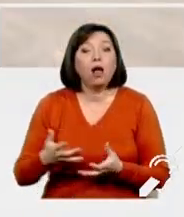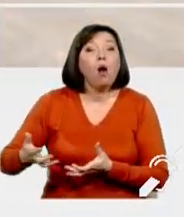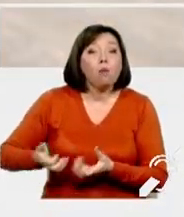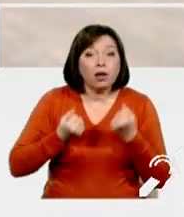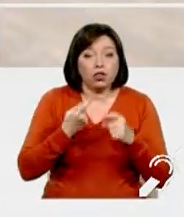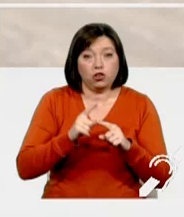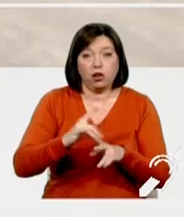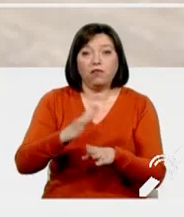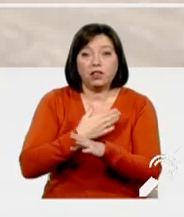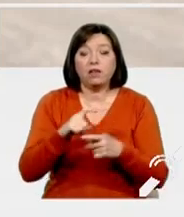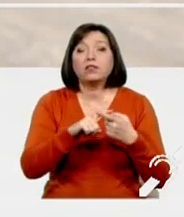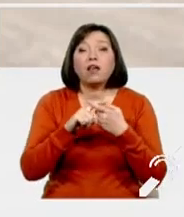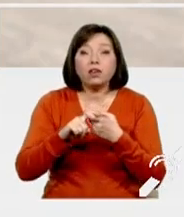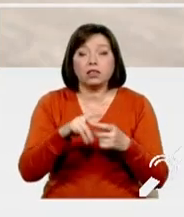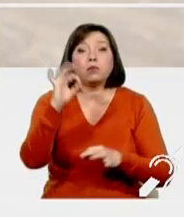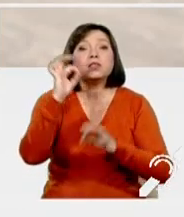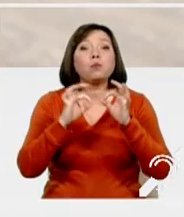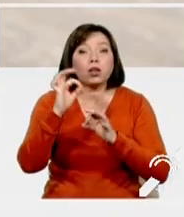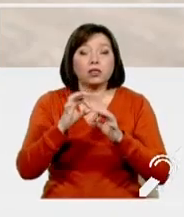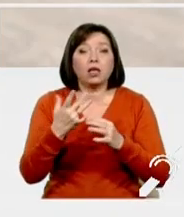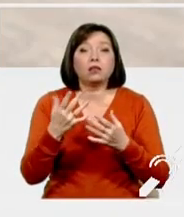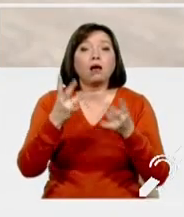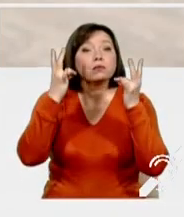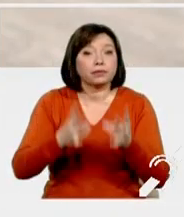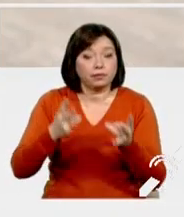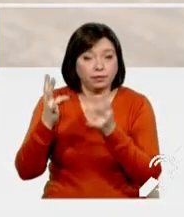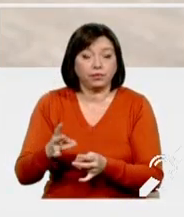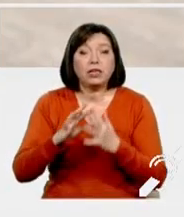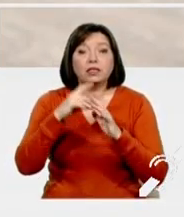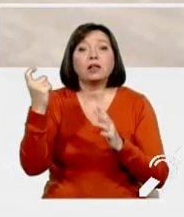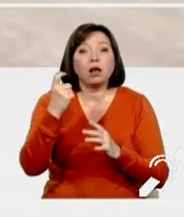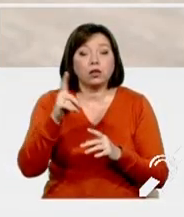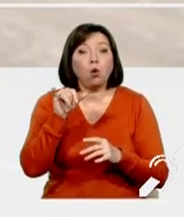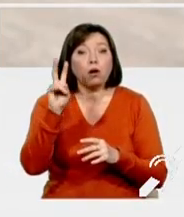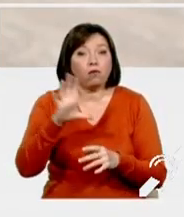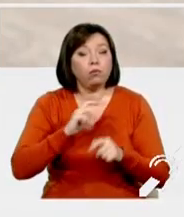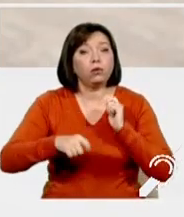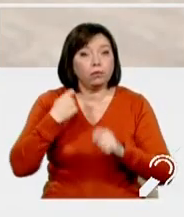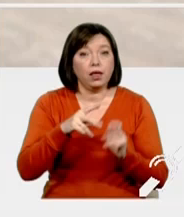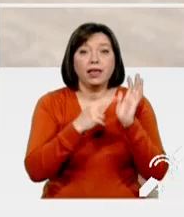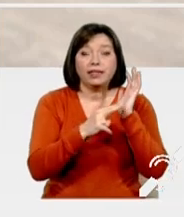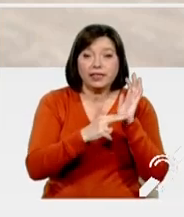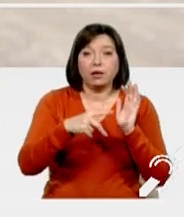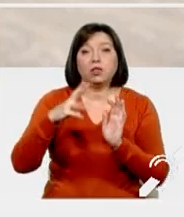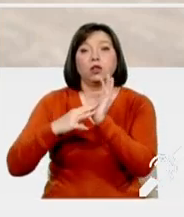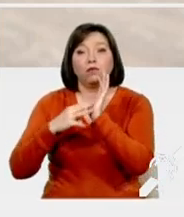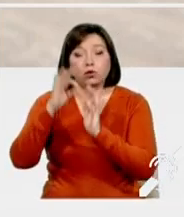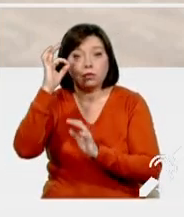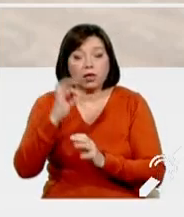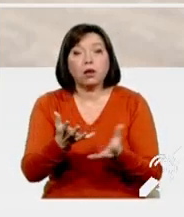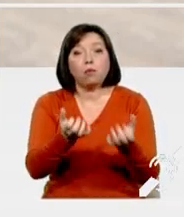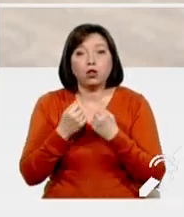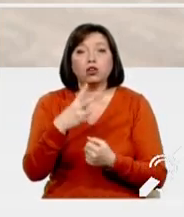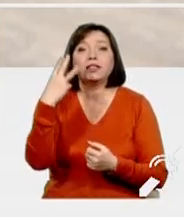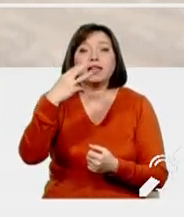este acordat în funcție de gradul în care e afectat solicitantul. Agricultorii care au avut pierderi între 70 și 80%